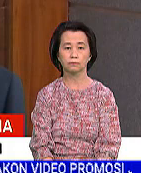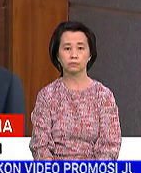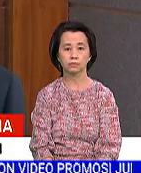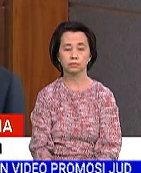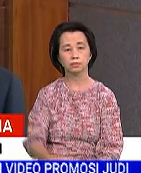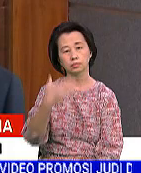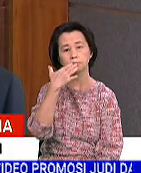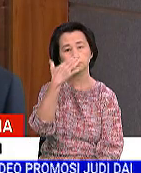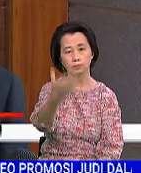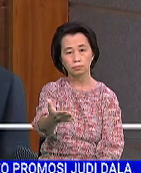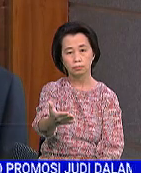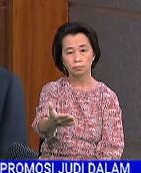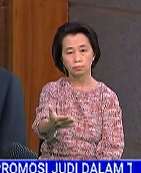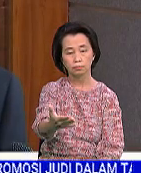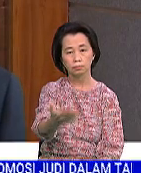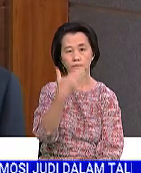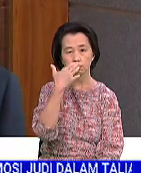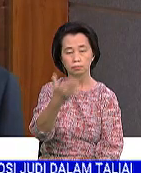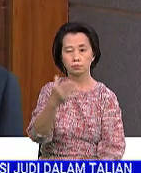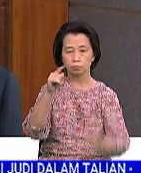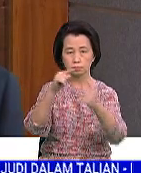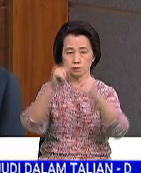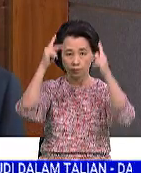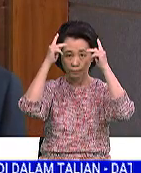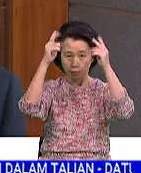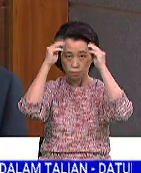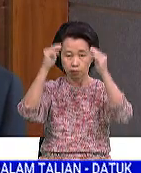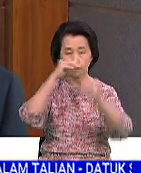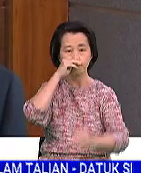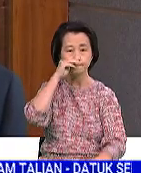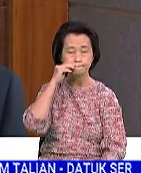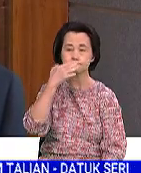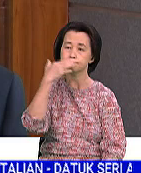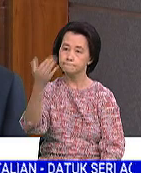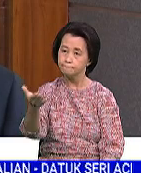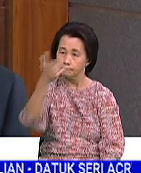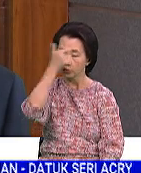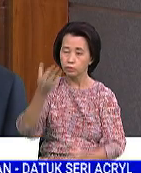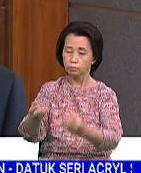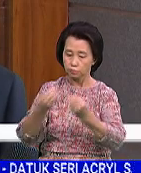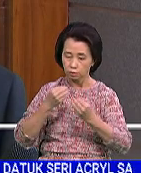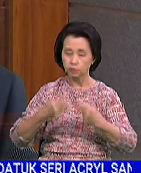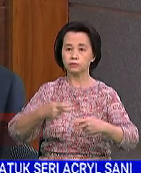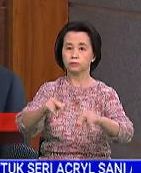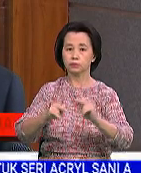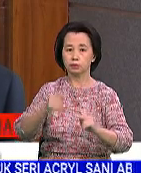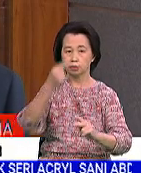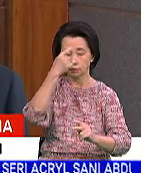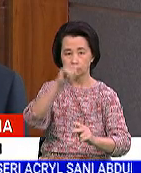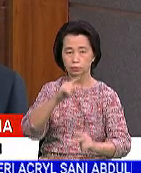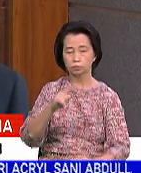Terima kasih kepada Yang Amat Berhormat Perdana Menteri Tan Sri Muhyiddin Yassin kerana memberi peluang ini kepada Parti